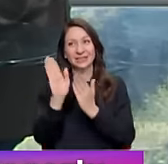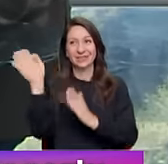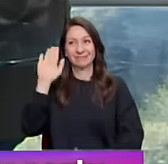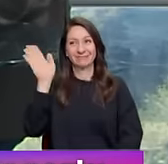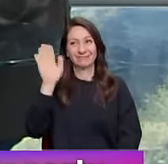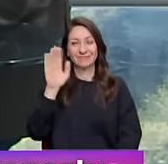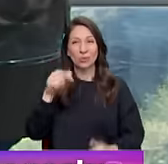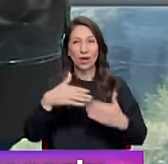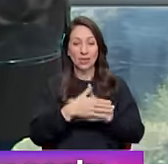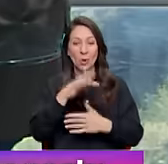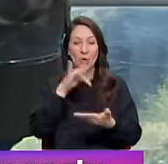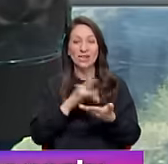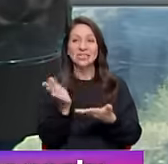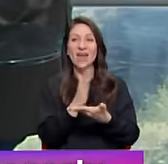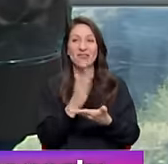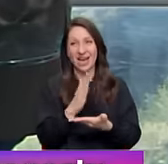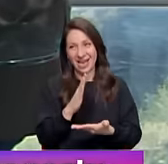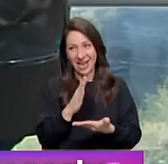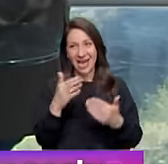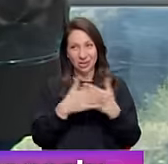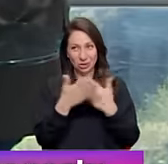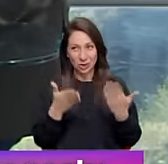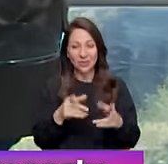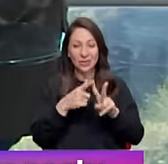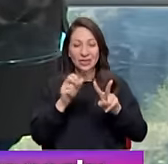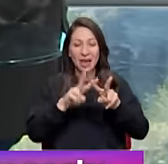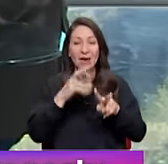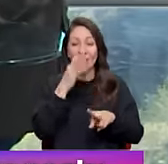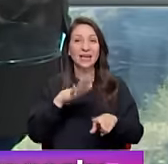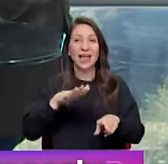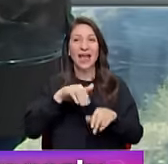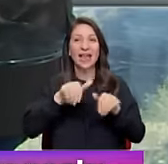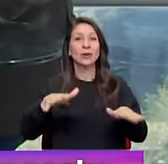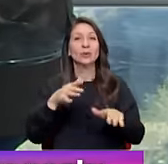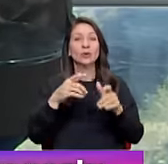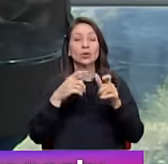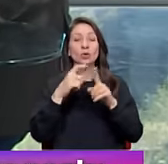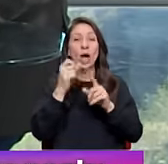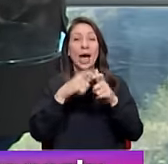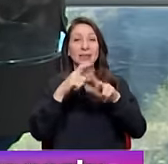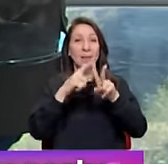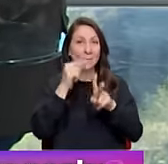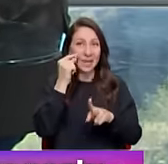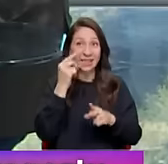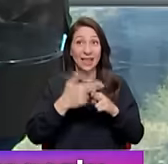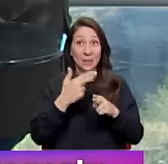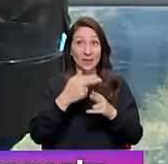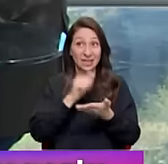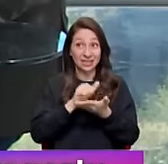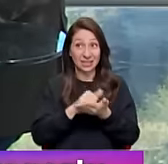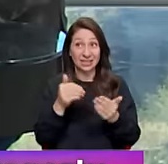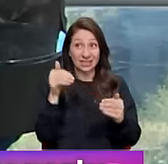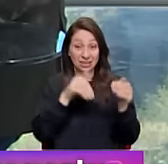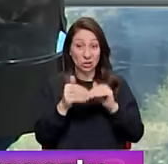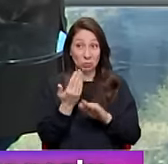uğurlayacağım. Bu akşam Orta Sayfa akşamı Nav Haber Genel Yayın Yönetmeni Doğan Şentürk moderatörlüğünde deneyimli gazeteciler. Seçim